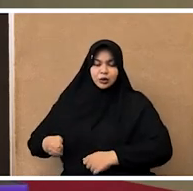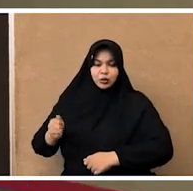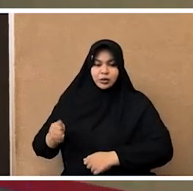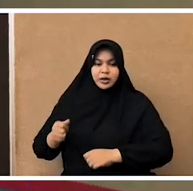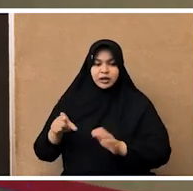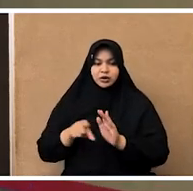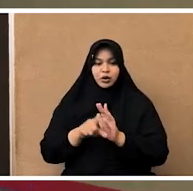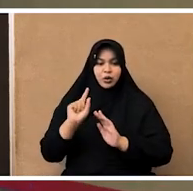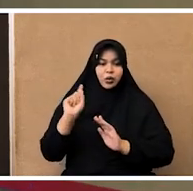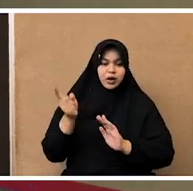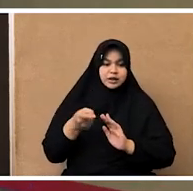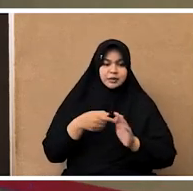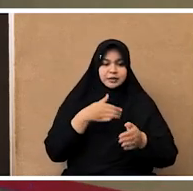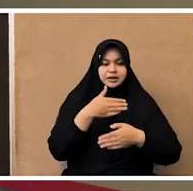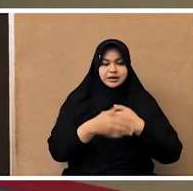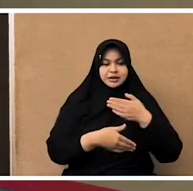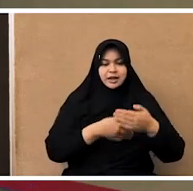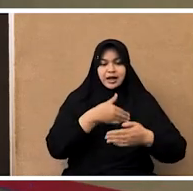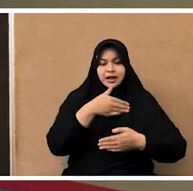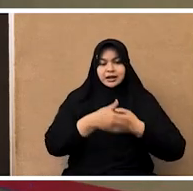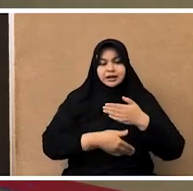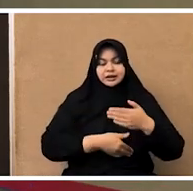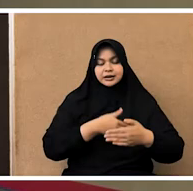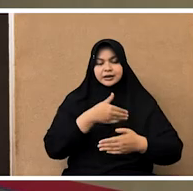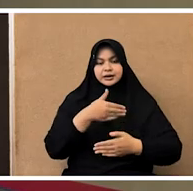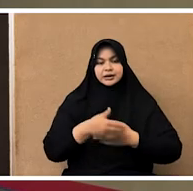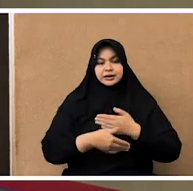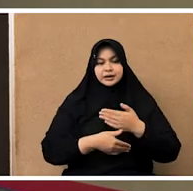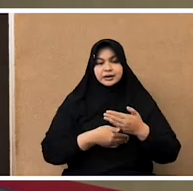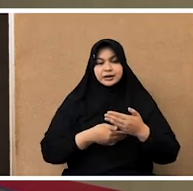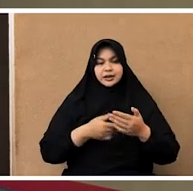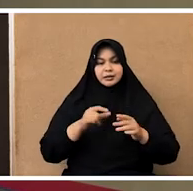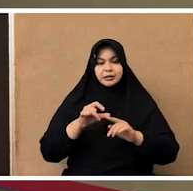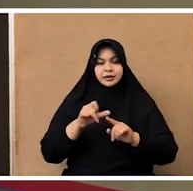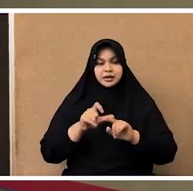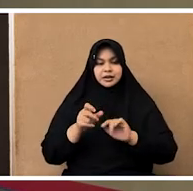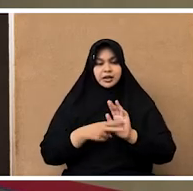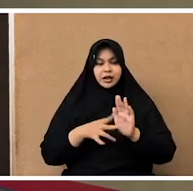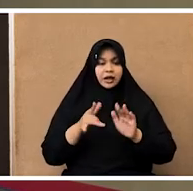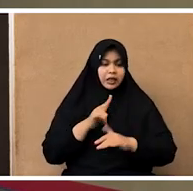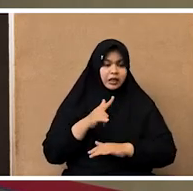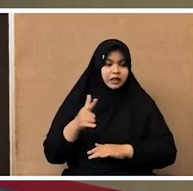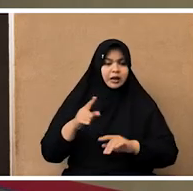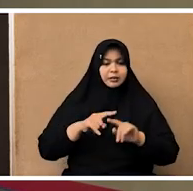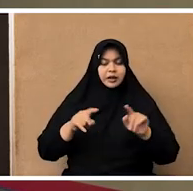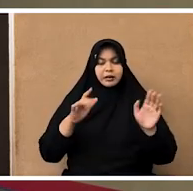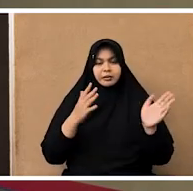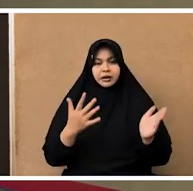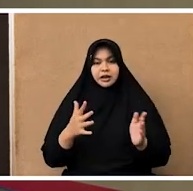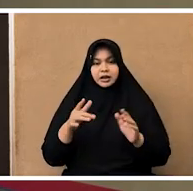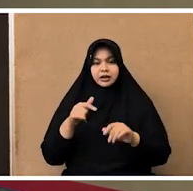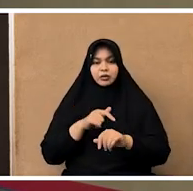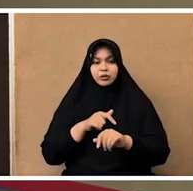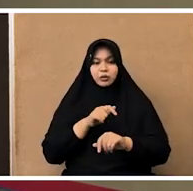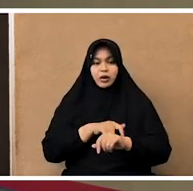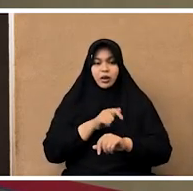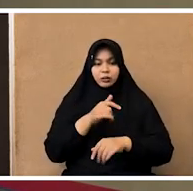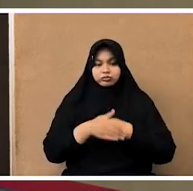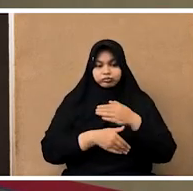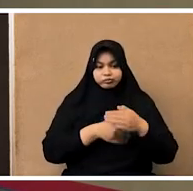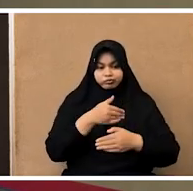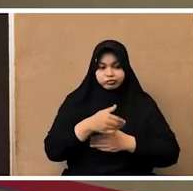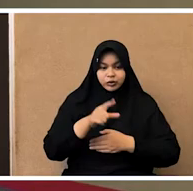kewajiban menjalankan apa kewajiban pidananya itu tetap tetapi kemudian saat menjalani